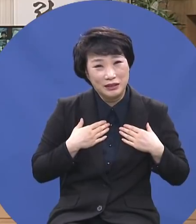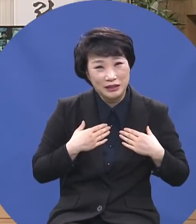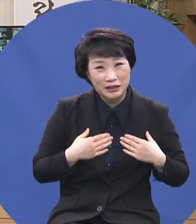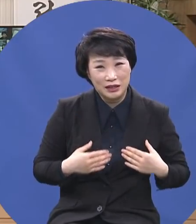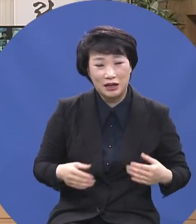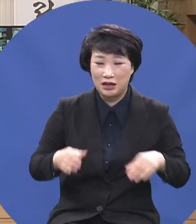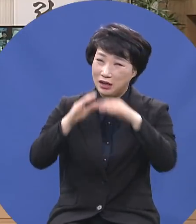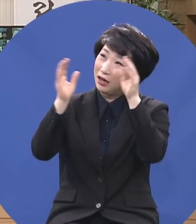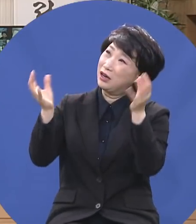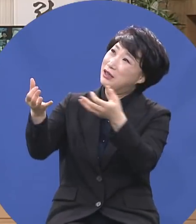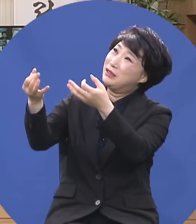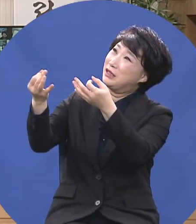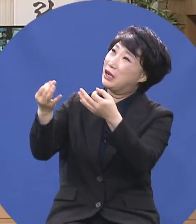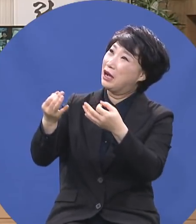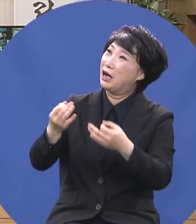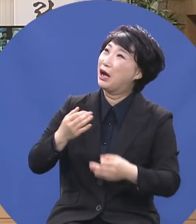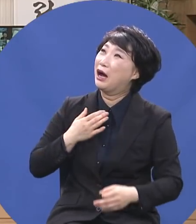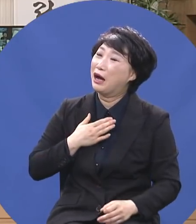우리